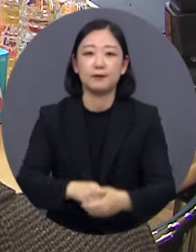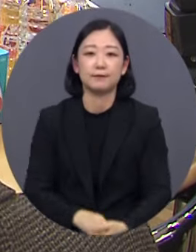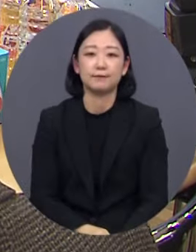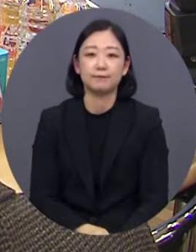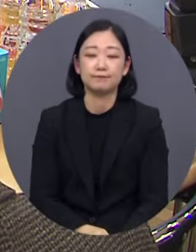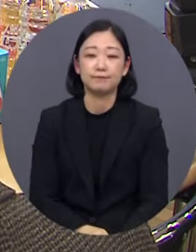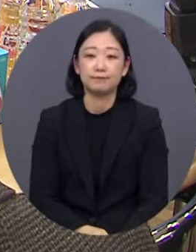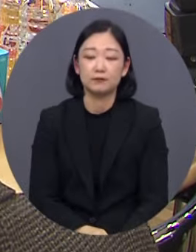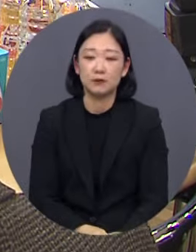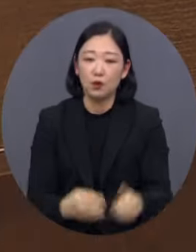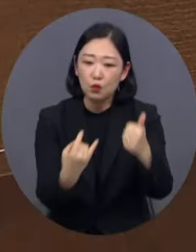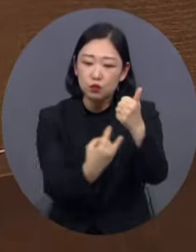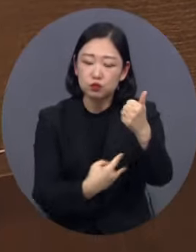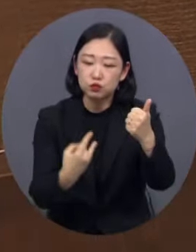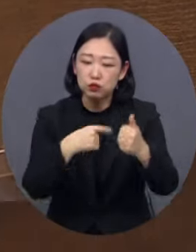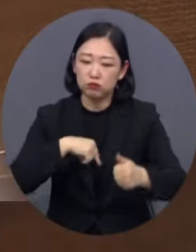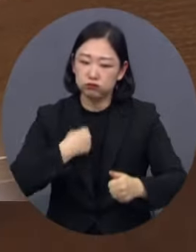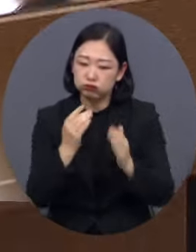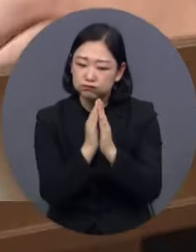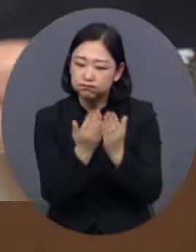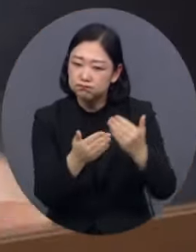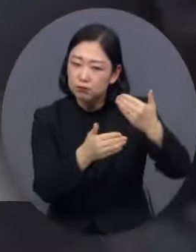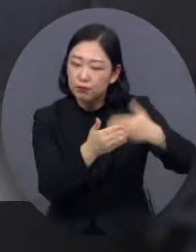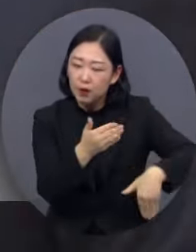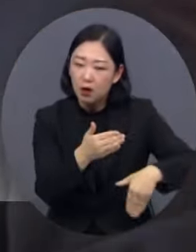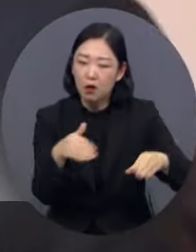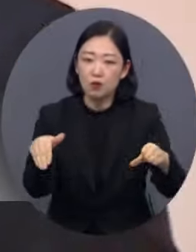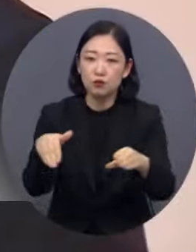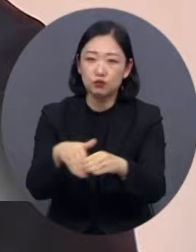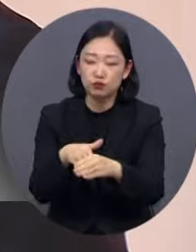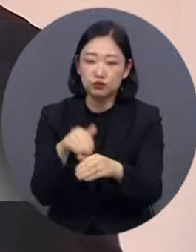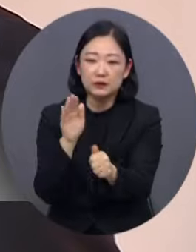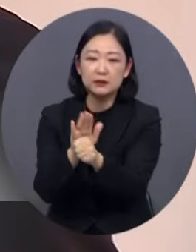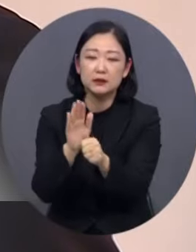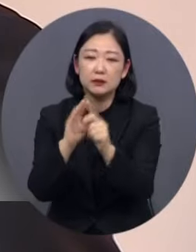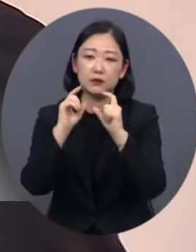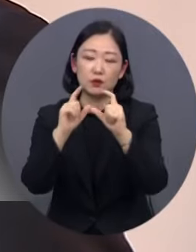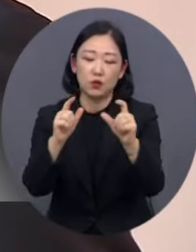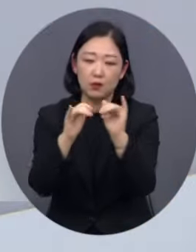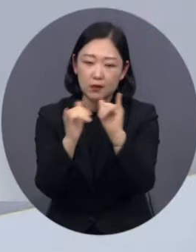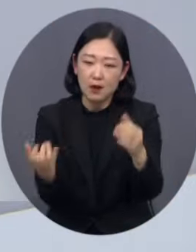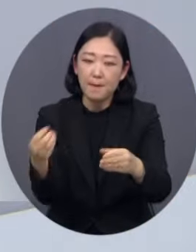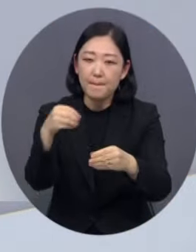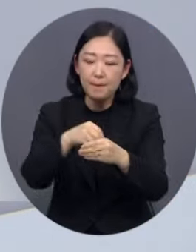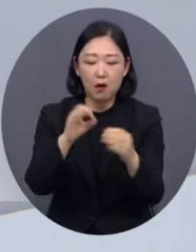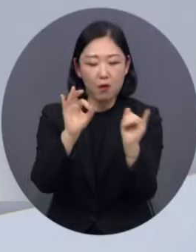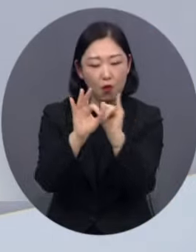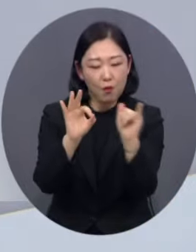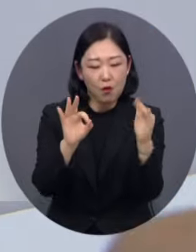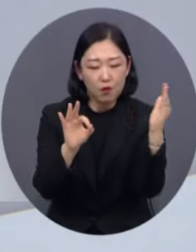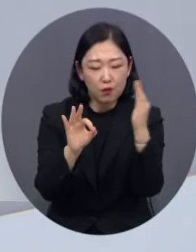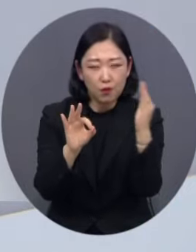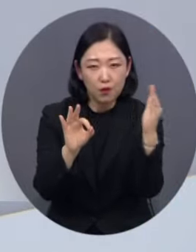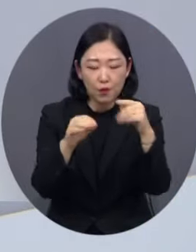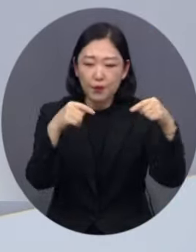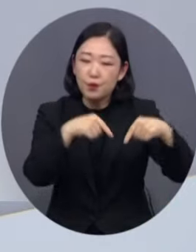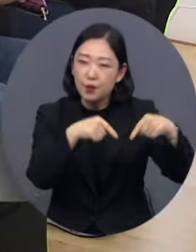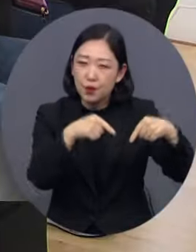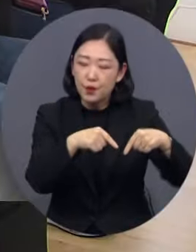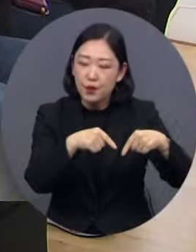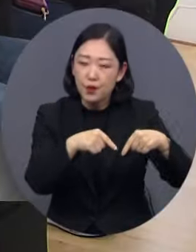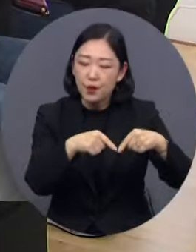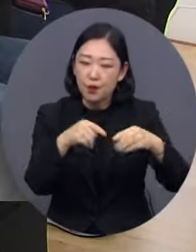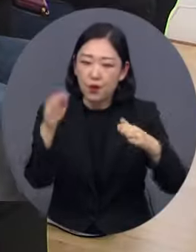특히 공관위가 본인을 배제하기 위해 문재인 정권 지지선언을 했던 인물까지 포함해 10명 안팎과 교섭해